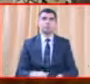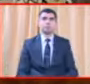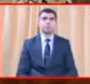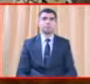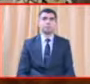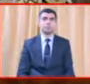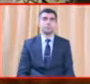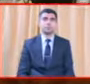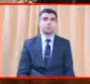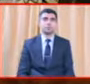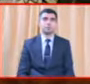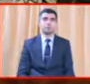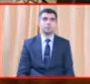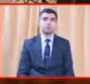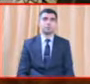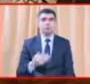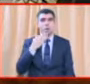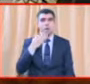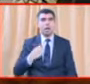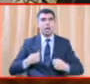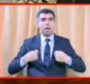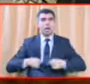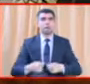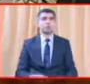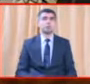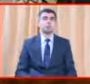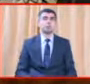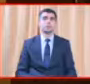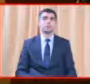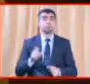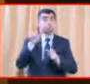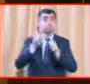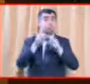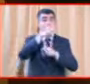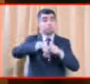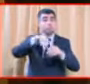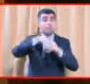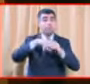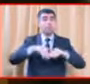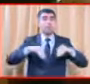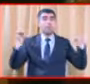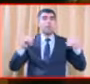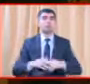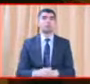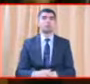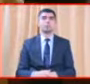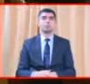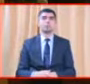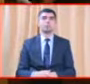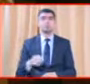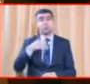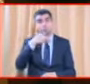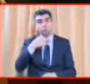مشكورين. شكرا سيد الرئيس، السيدات والسادة النواب، السيد النائب المحترم. من